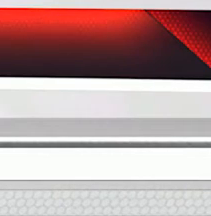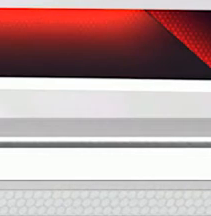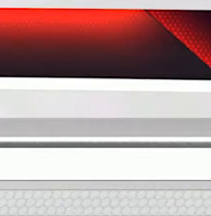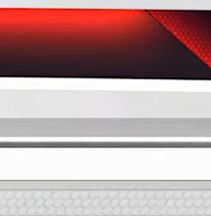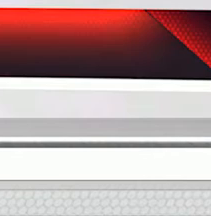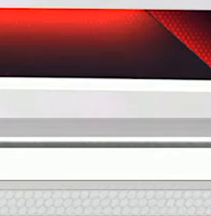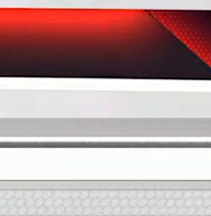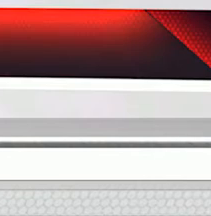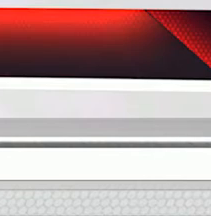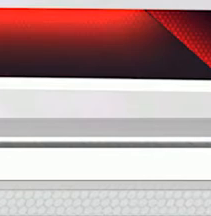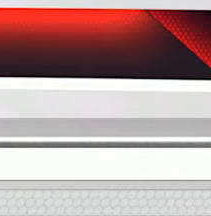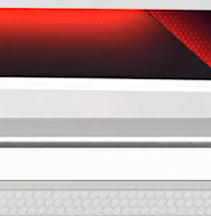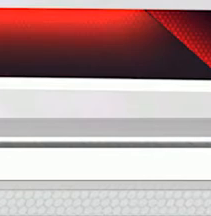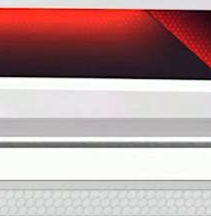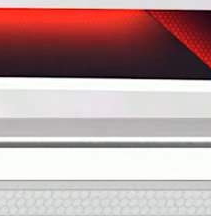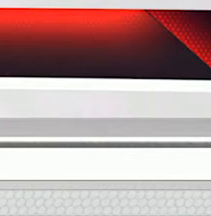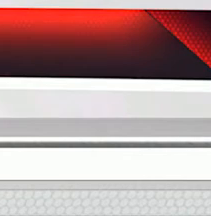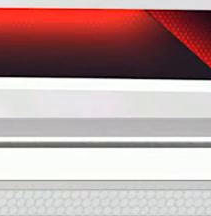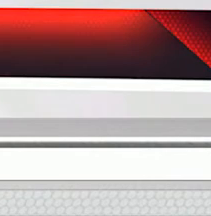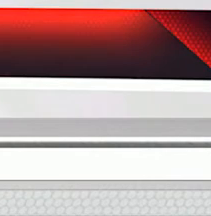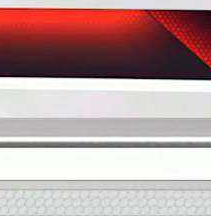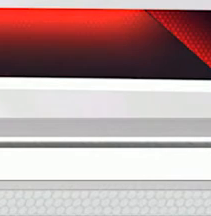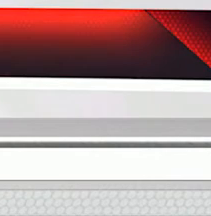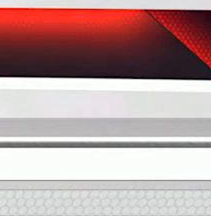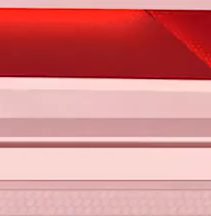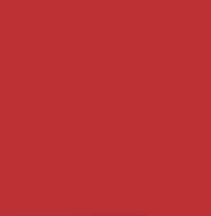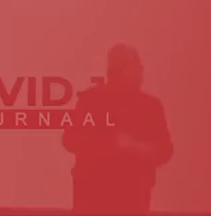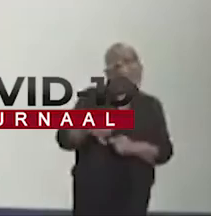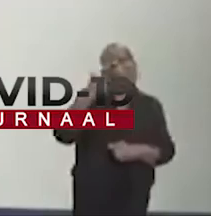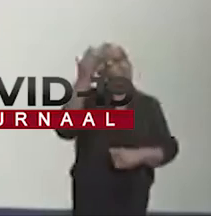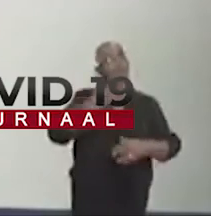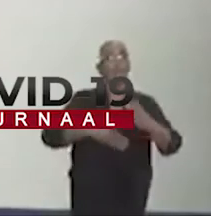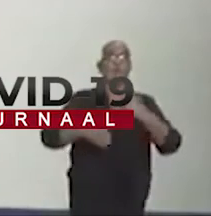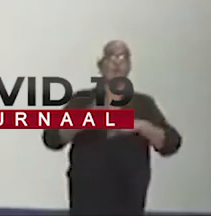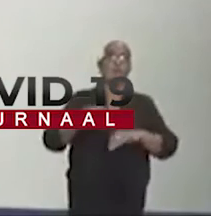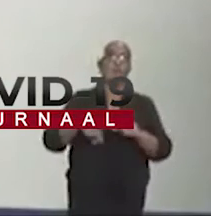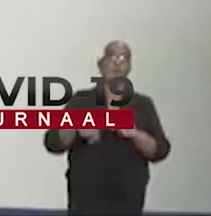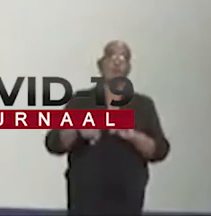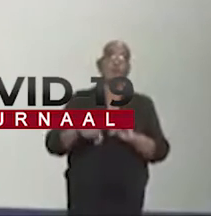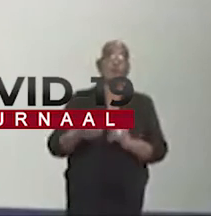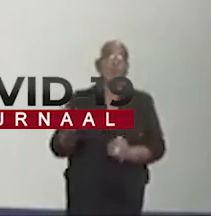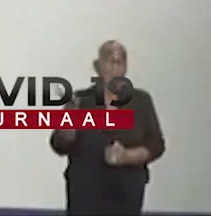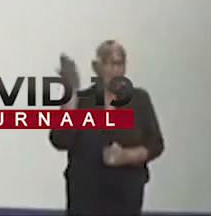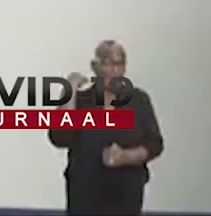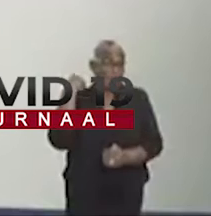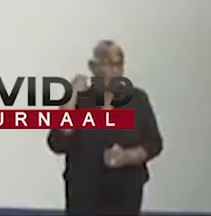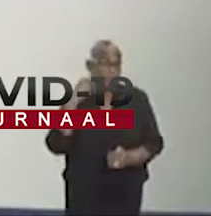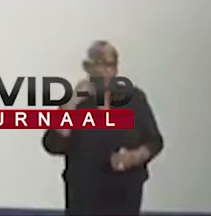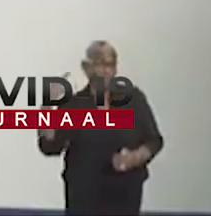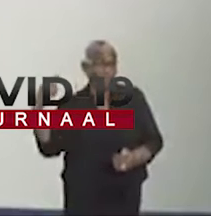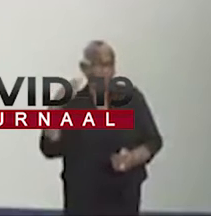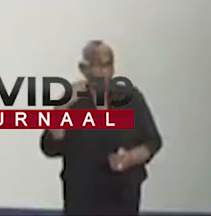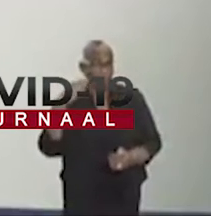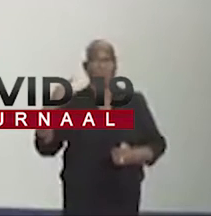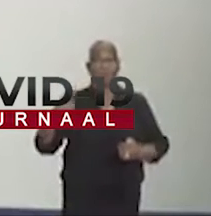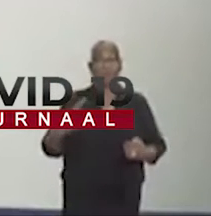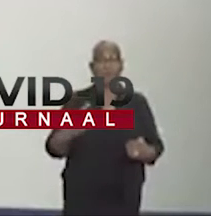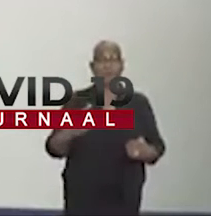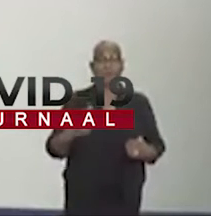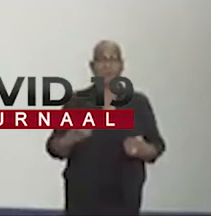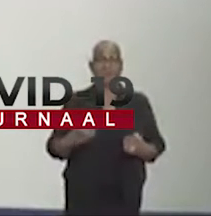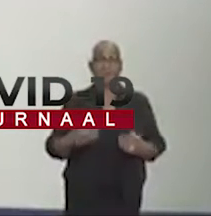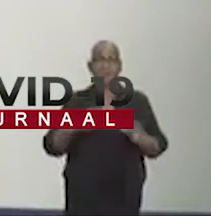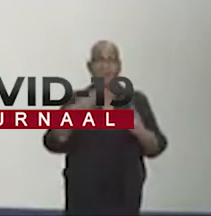dorp te bereiken om zich te laten inenten tegen COVID-19. De afgelopen dagen hebben we